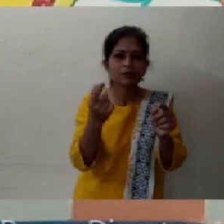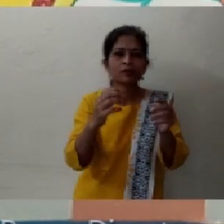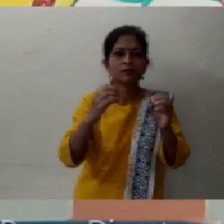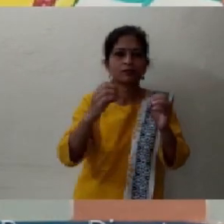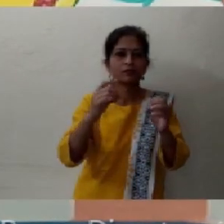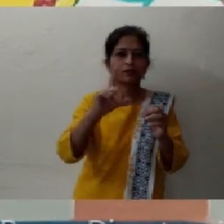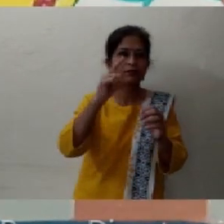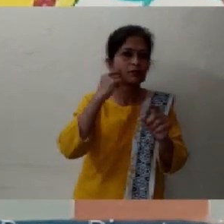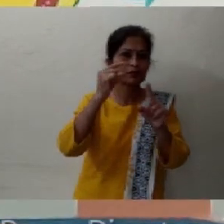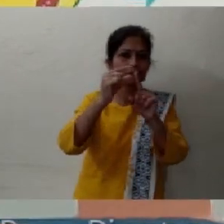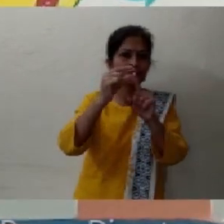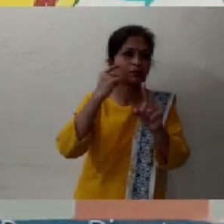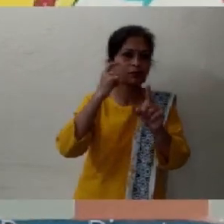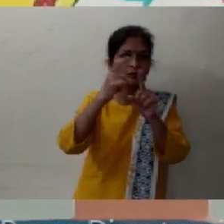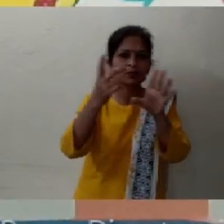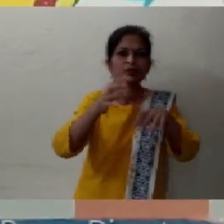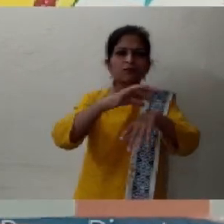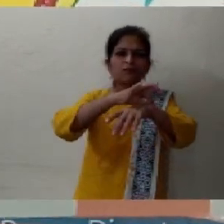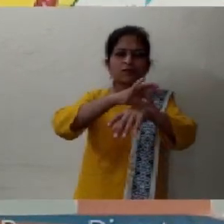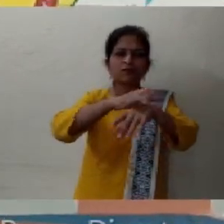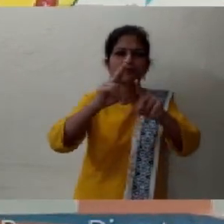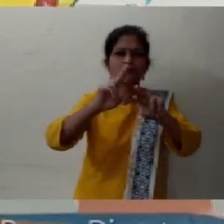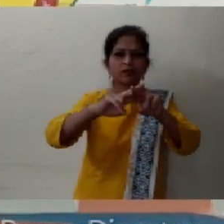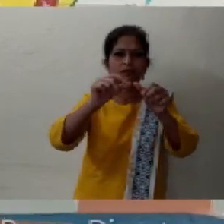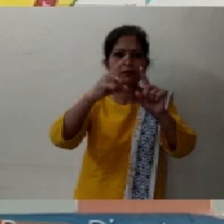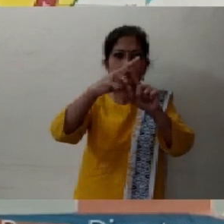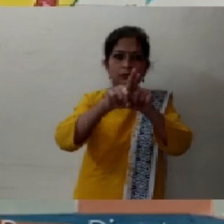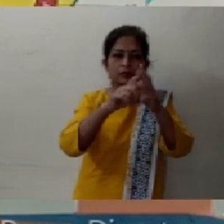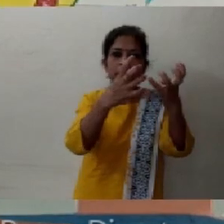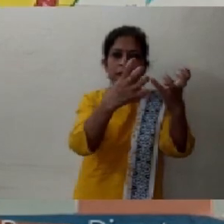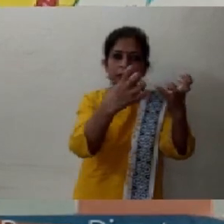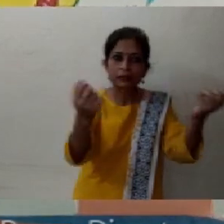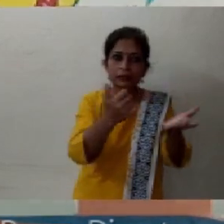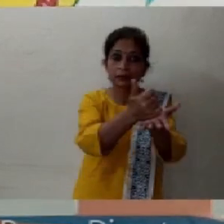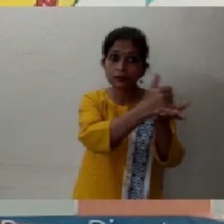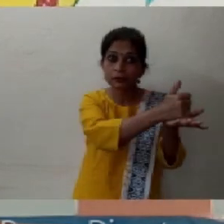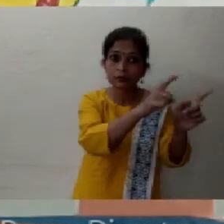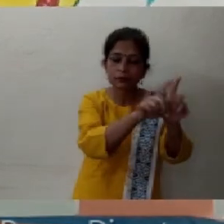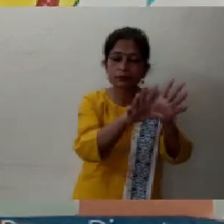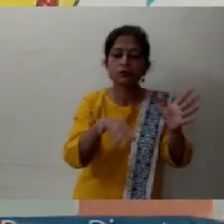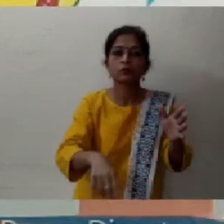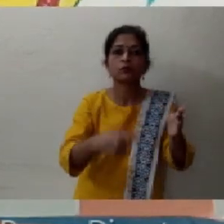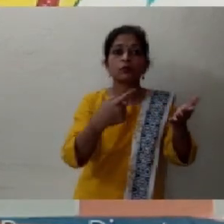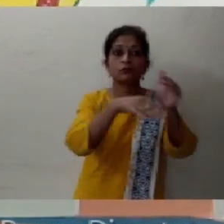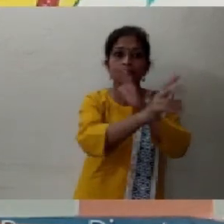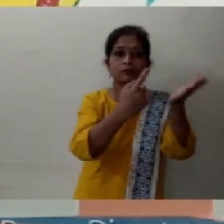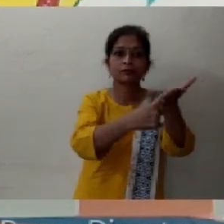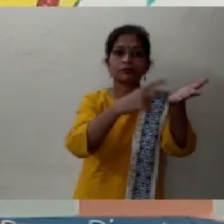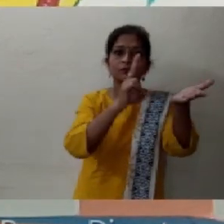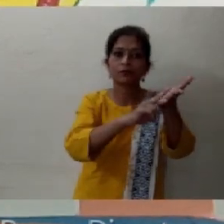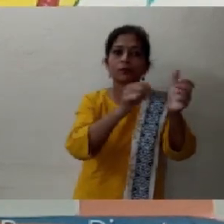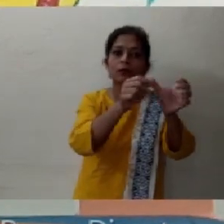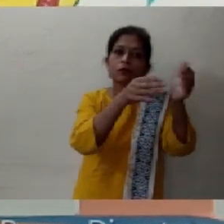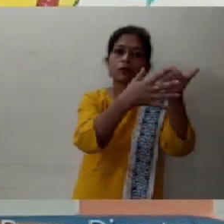कि एक चर्बी नुमा लेयर है या एक तेल नुमा लेयर है, इसे गला देता है और अंदर का RNA बाहर निकल आता